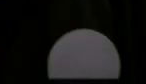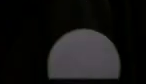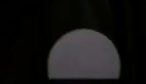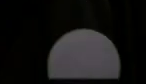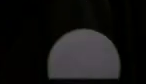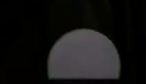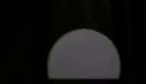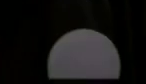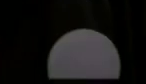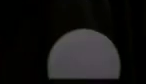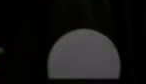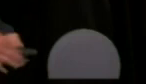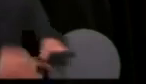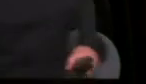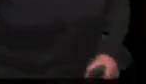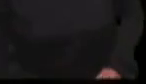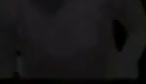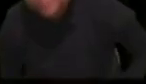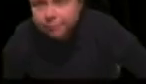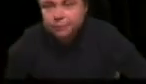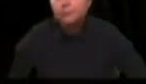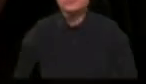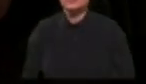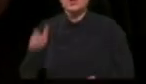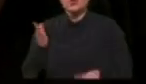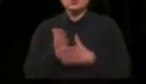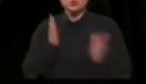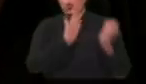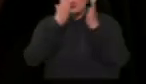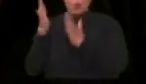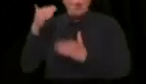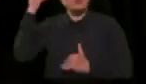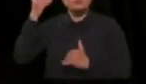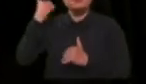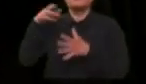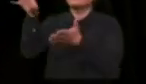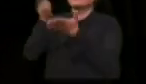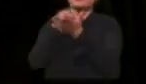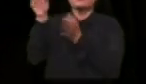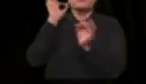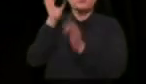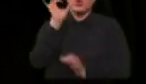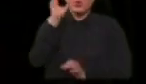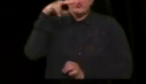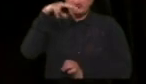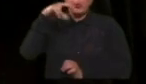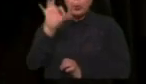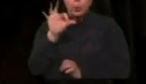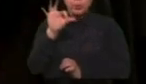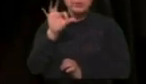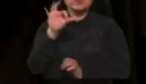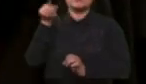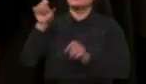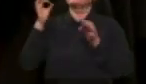Dziękujemy bardzo. Drodzy Państwo, do kolejnej zapowiedzi ja sobie użyję danych z Głównego Urzędu Statystycznego, ponieważ